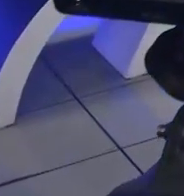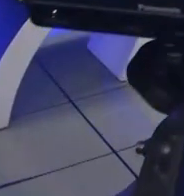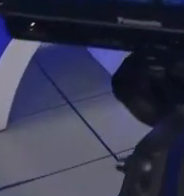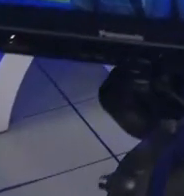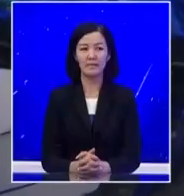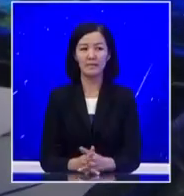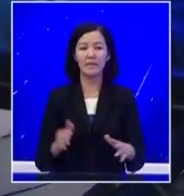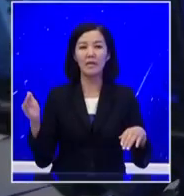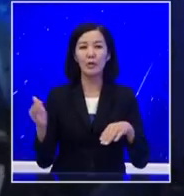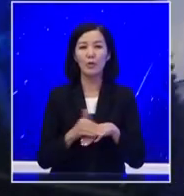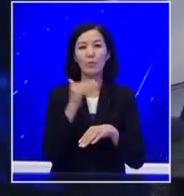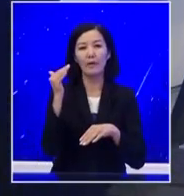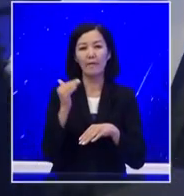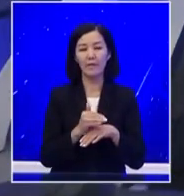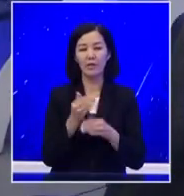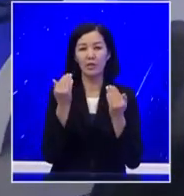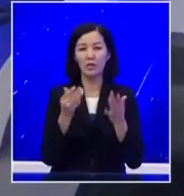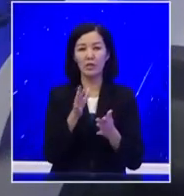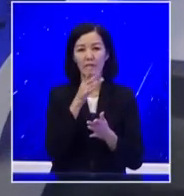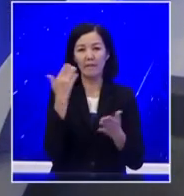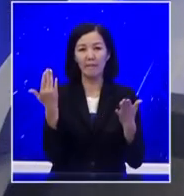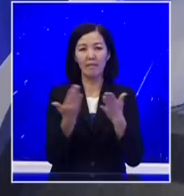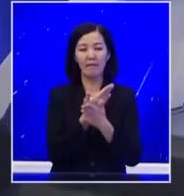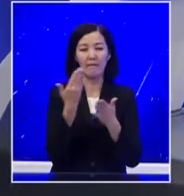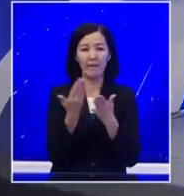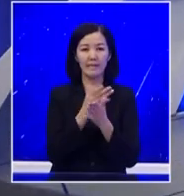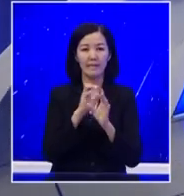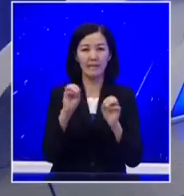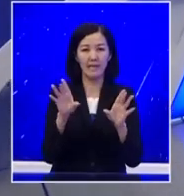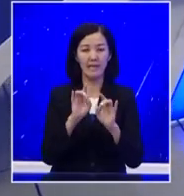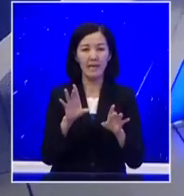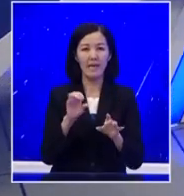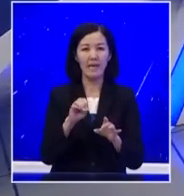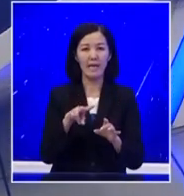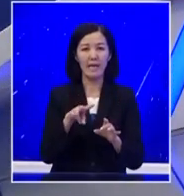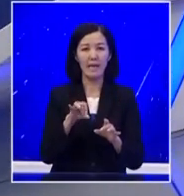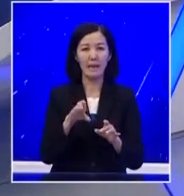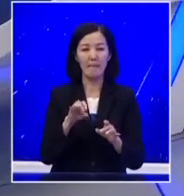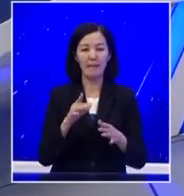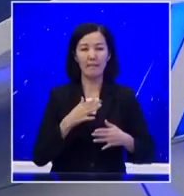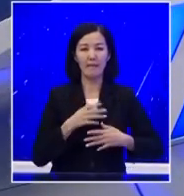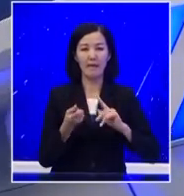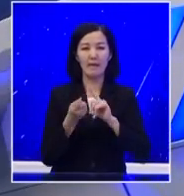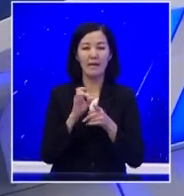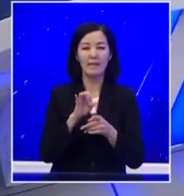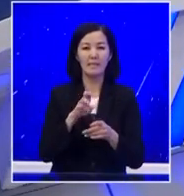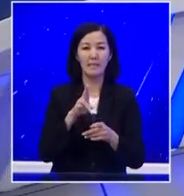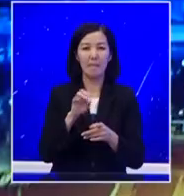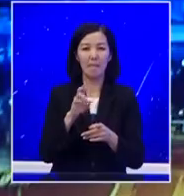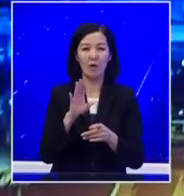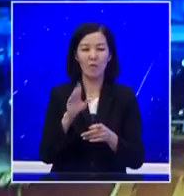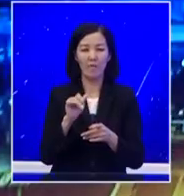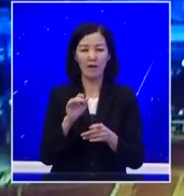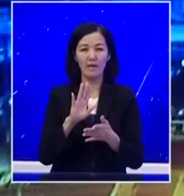дразнит и время новостей на телеканале жетысу в случае прямого эфира или man райбека и сурдоперевод обеспечивает айгуль столбе кого и